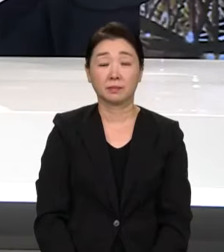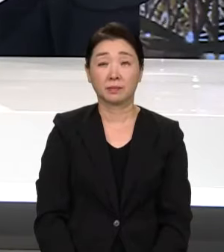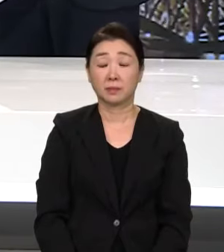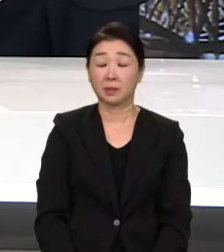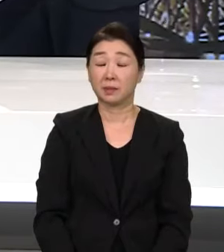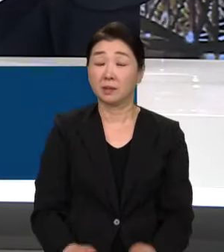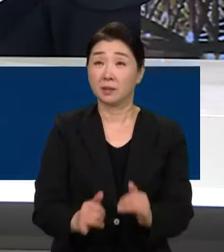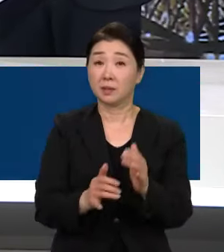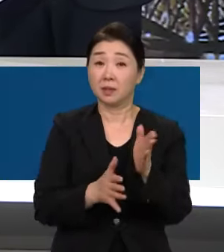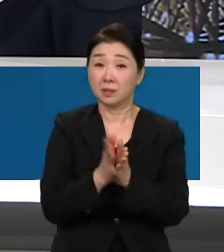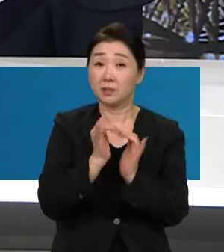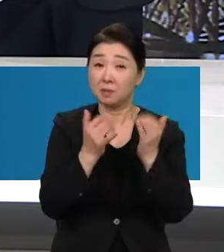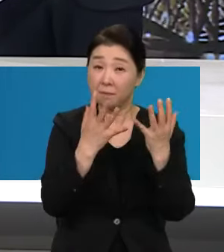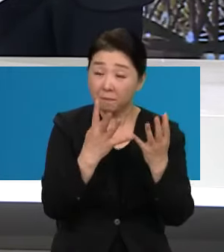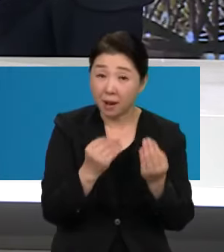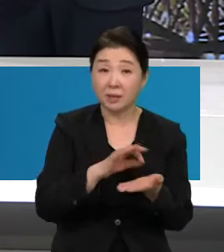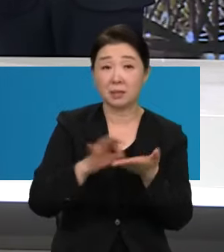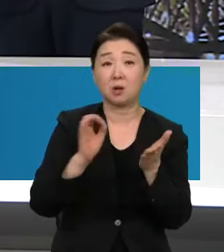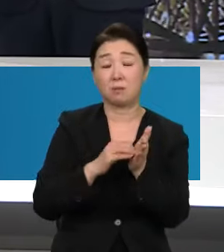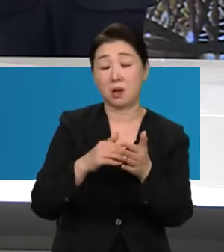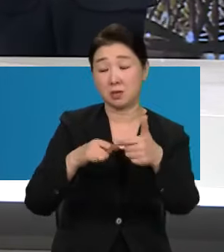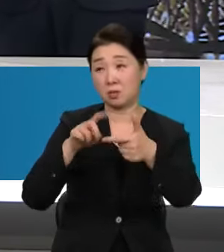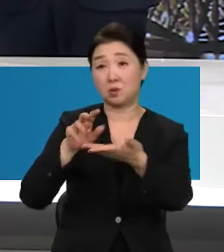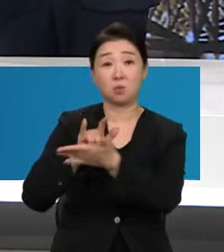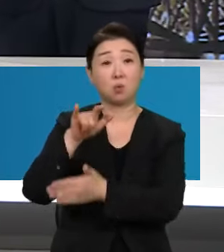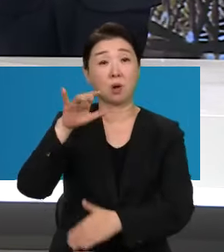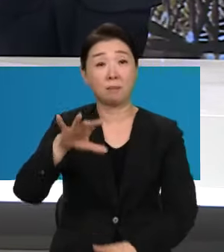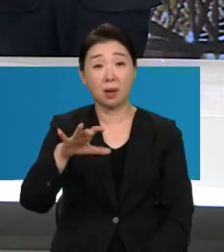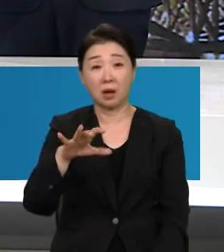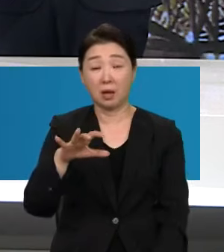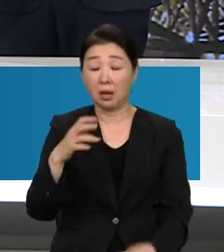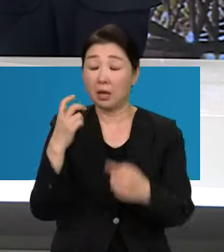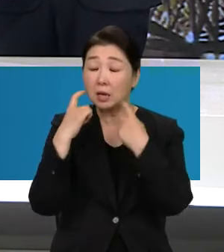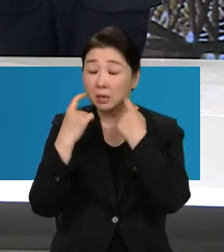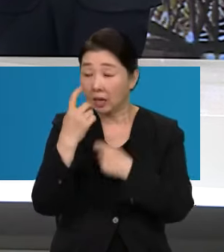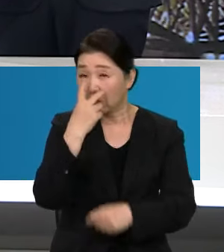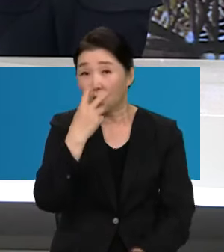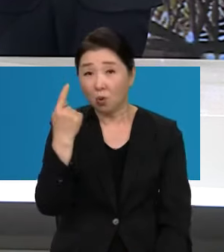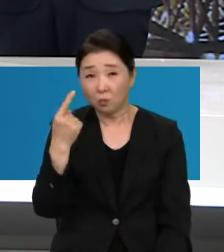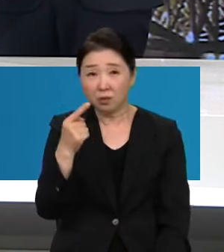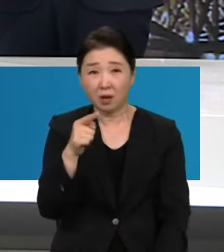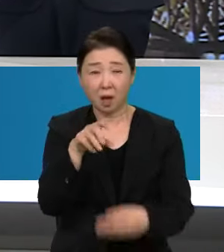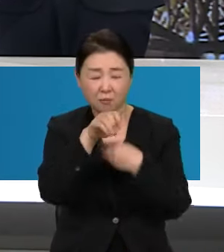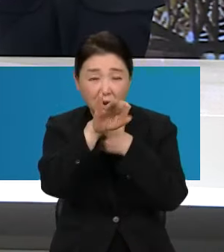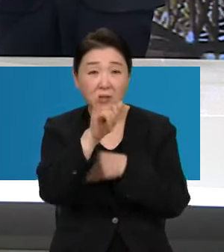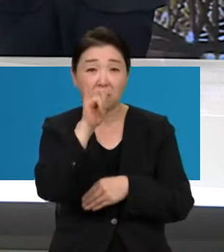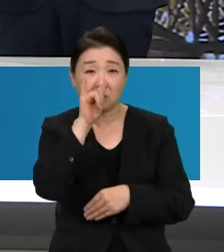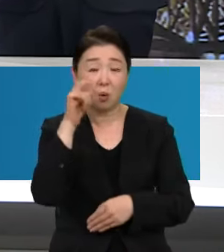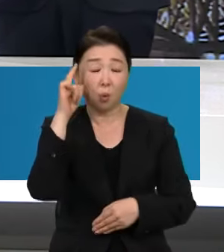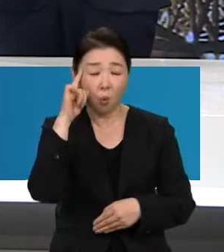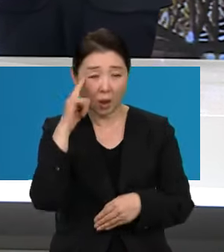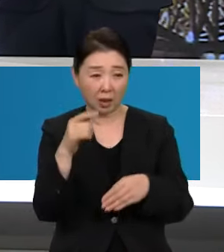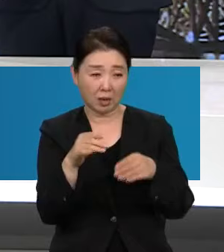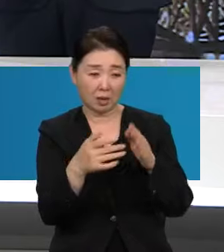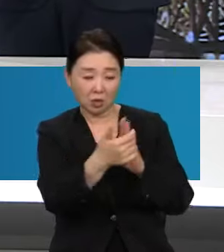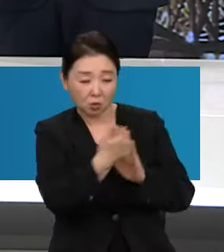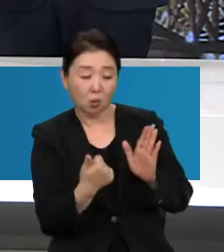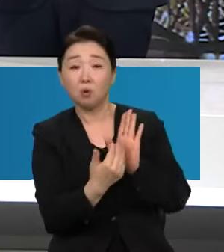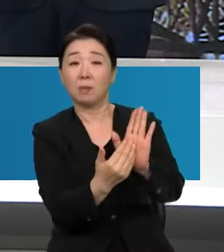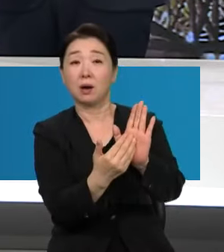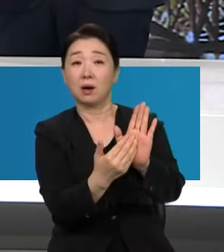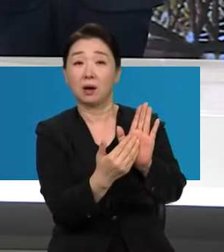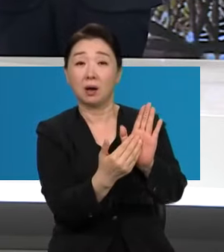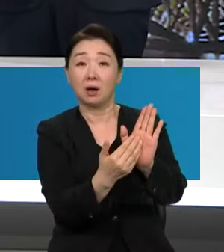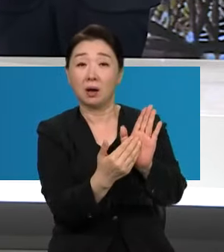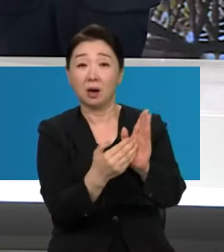많은 시민들이 이용하는 인천공항에서 사설 경호업체가 플래시를 쏘고 무단으로 입구를 막고